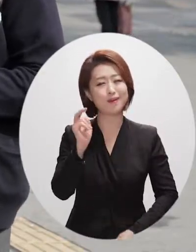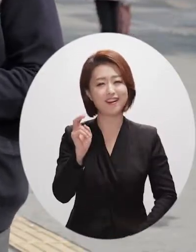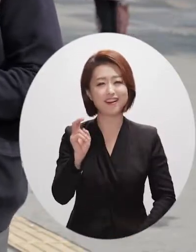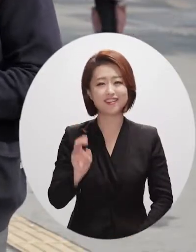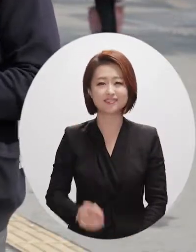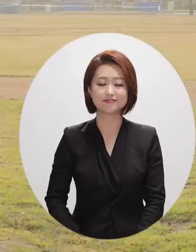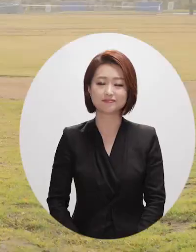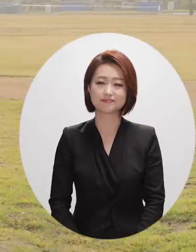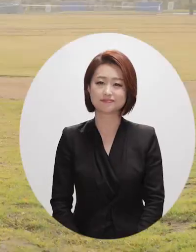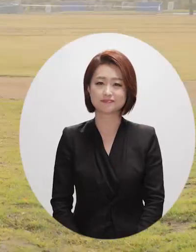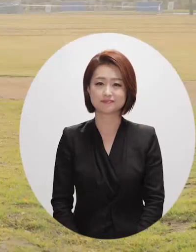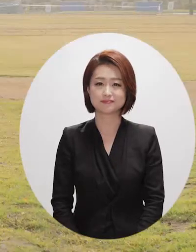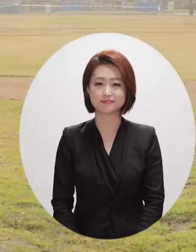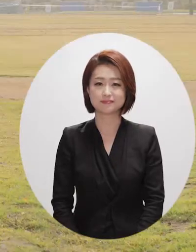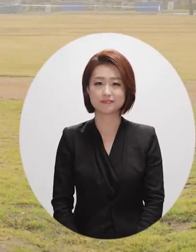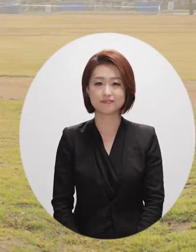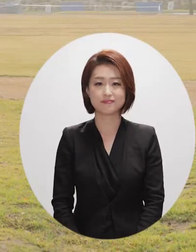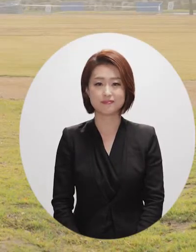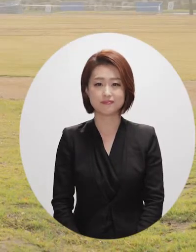싶습니다